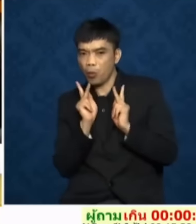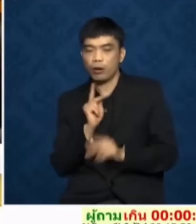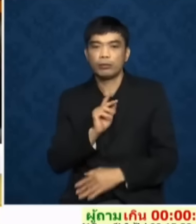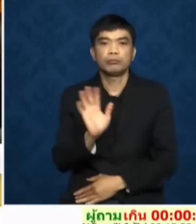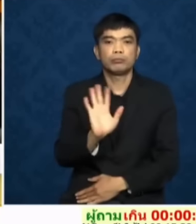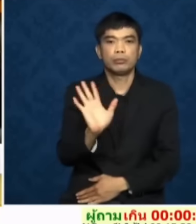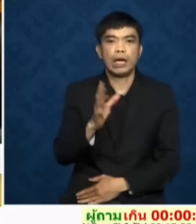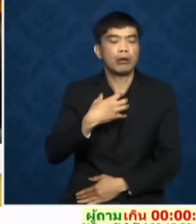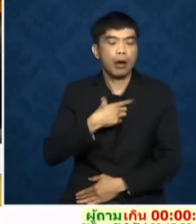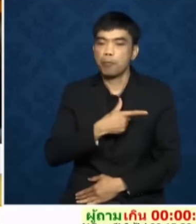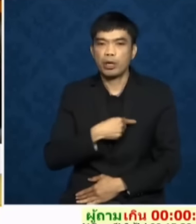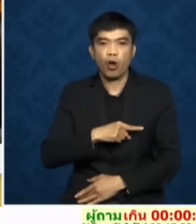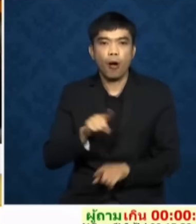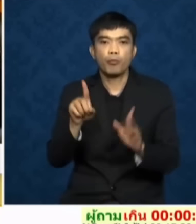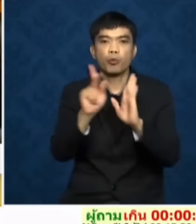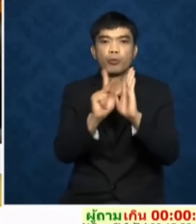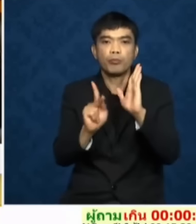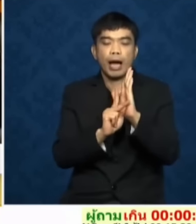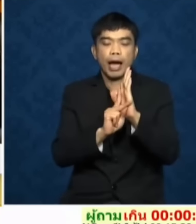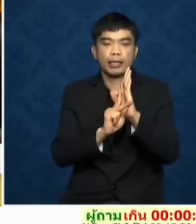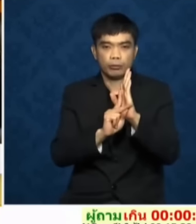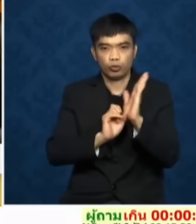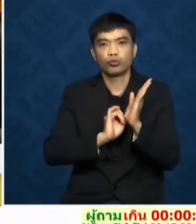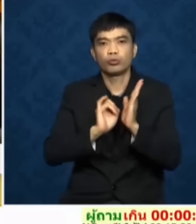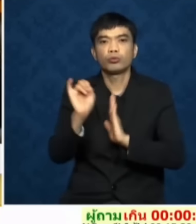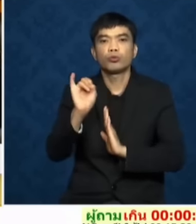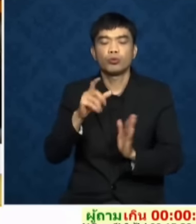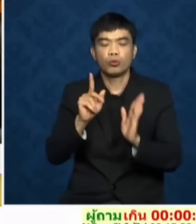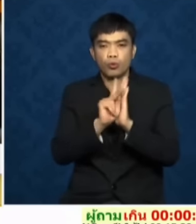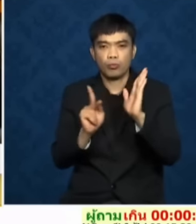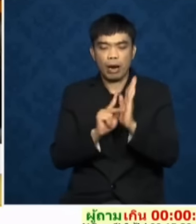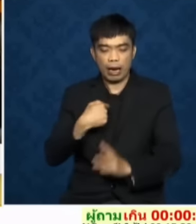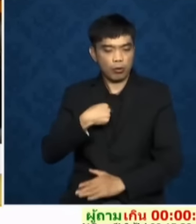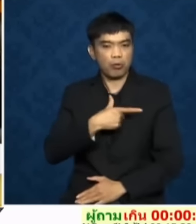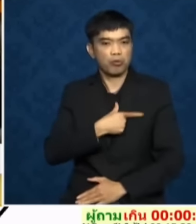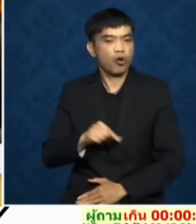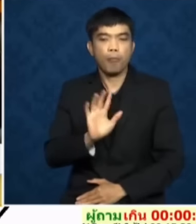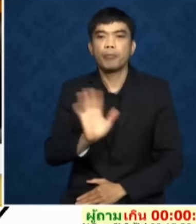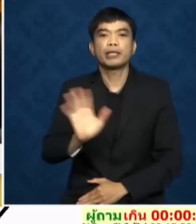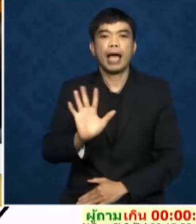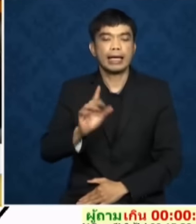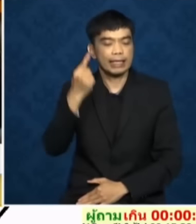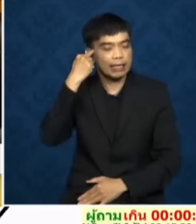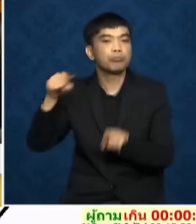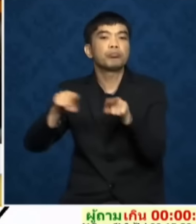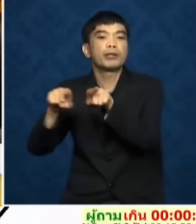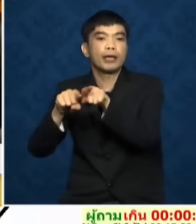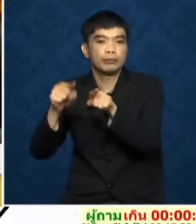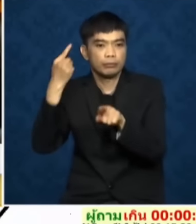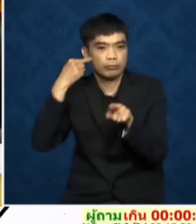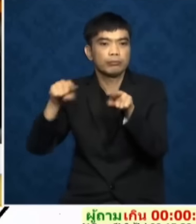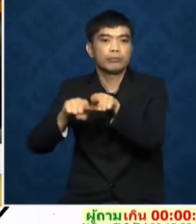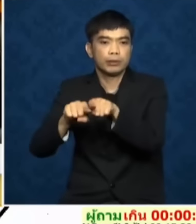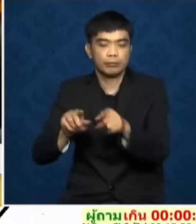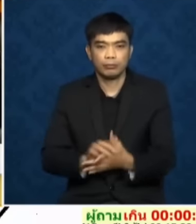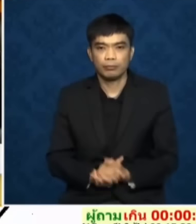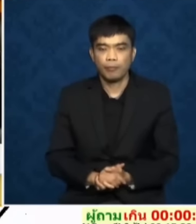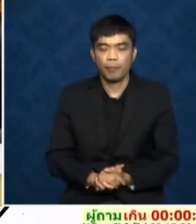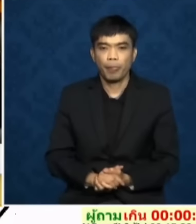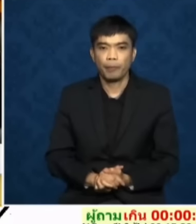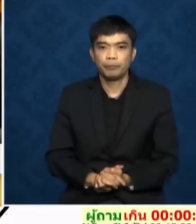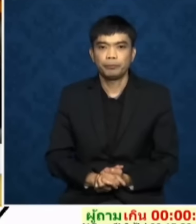ที่ก็ไม่ชอบด้วยกฎหมายเราเองเราก็ไม่ได้เห็นด้วยกับสิ่งนี้นะครับแต่ว่าถ้ามีอันนี้ที่ชัดเจนและมีรู